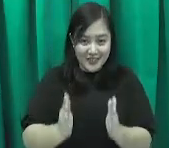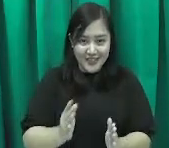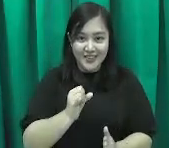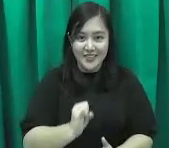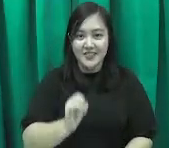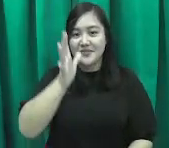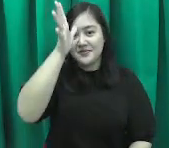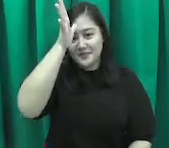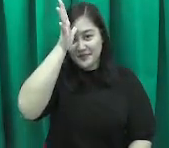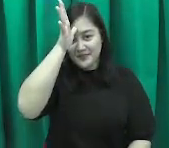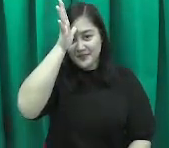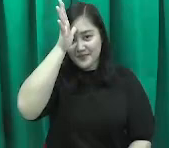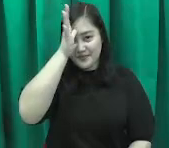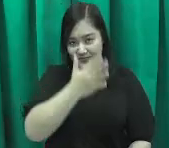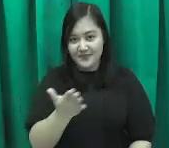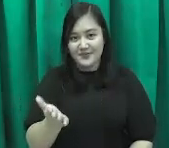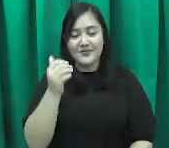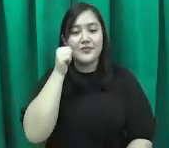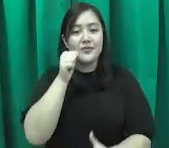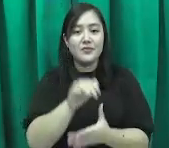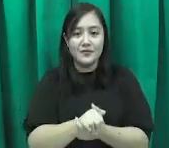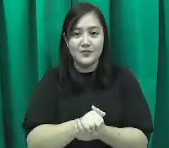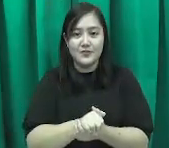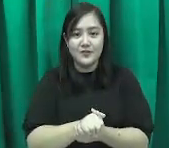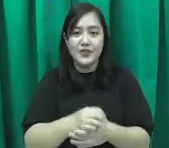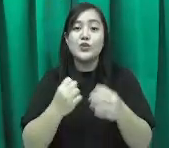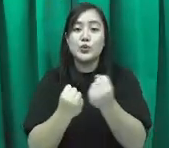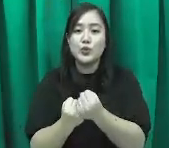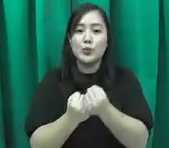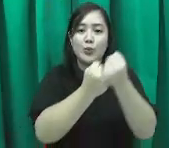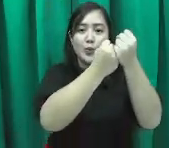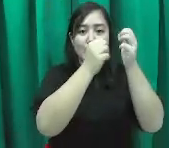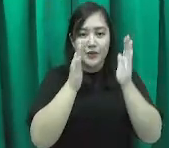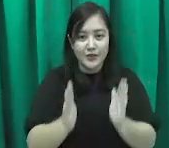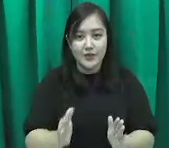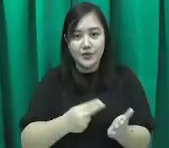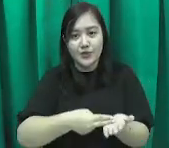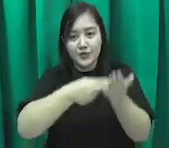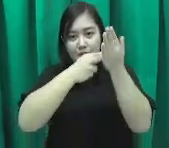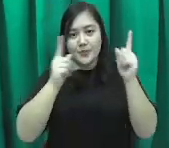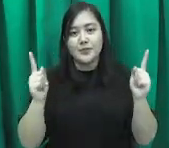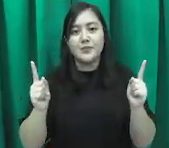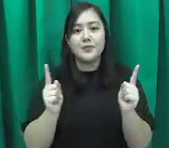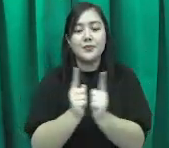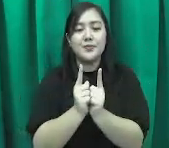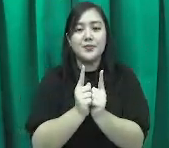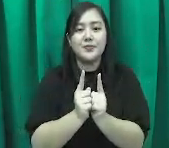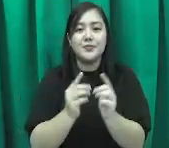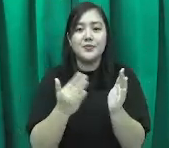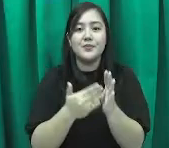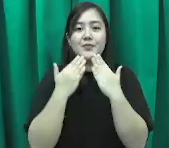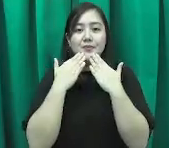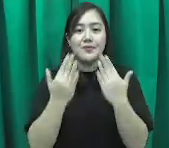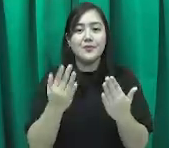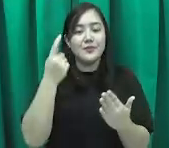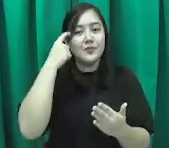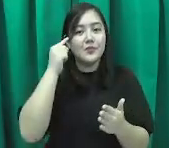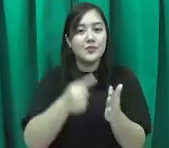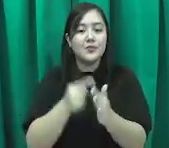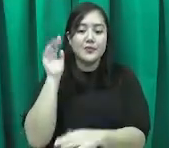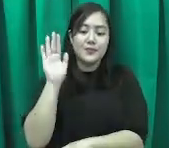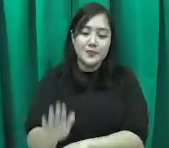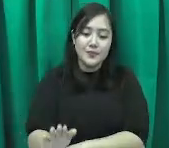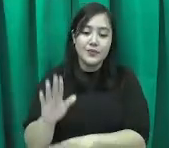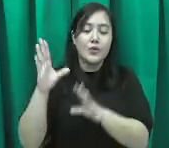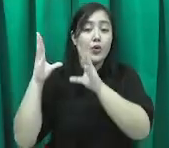lalaki at tayong mga wife, tayo ay ang mga supporter o ang mga helpmate nila. So thank you very much for this afternoon at